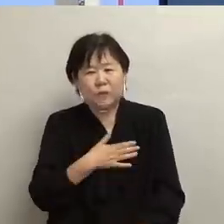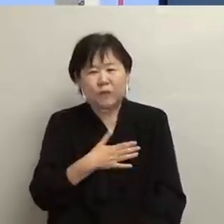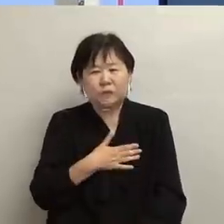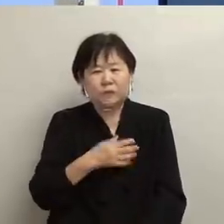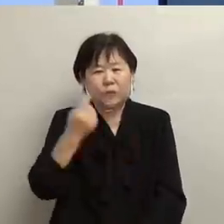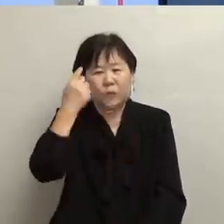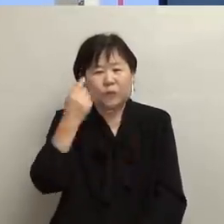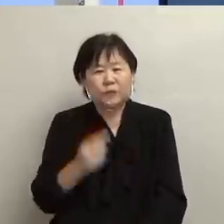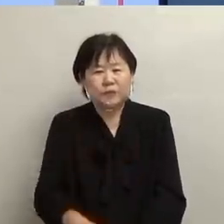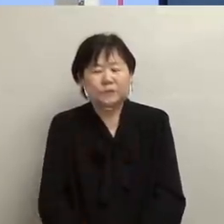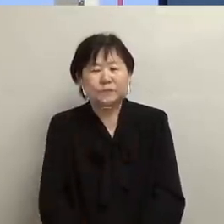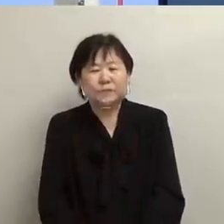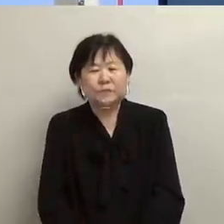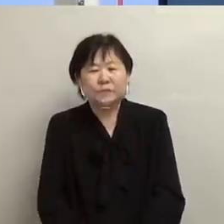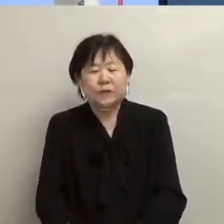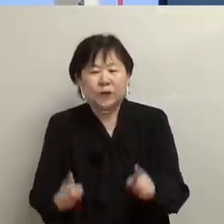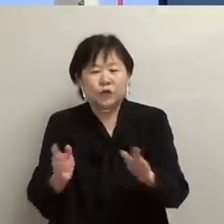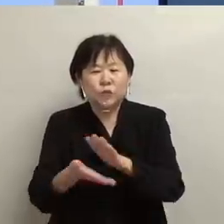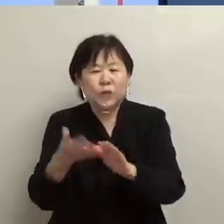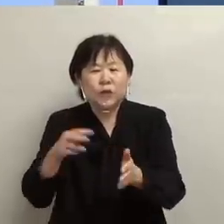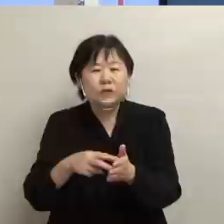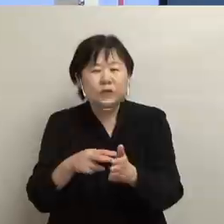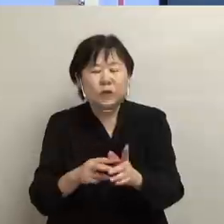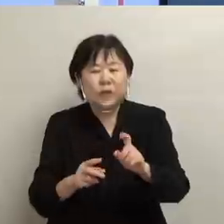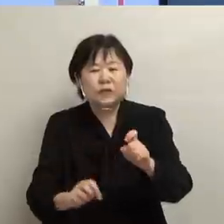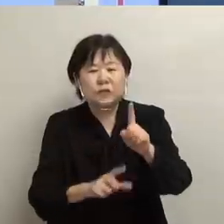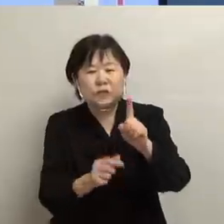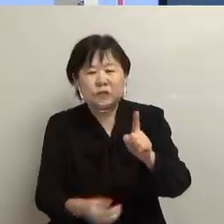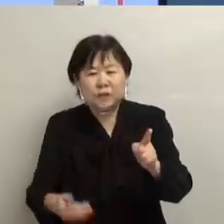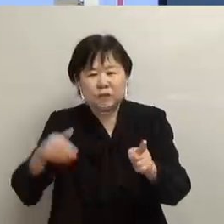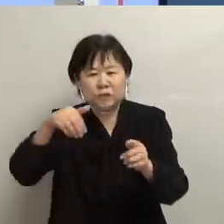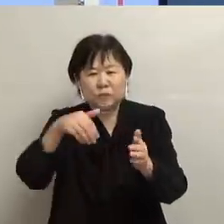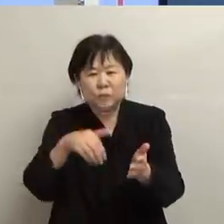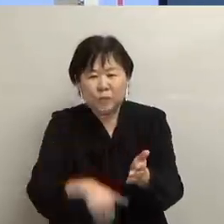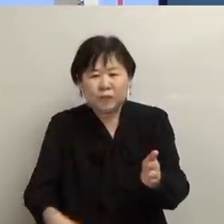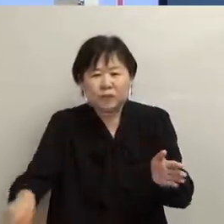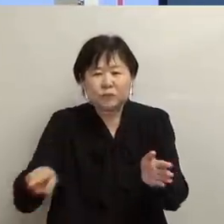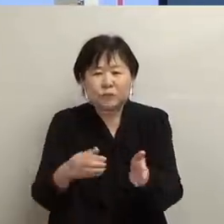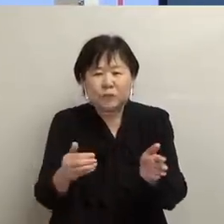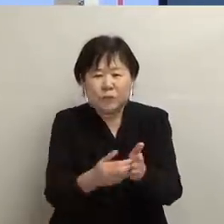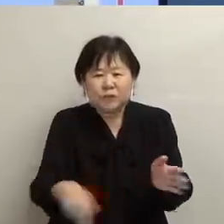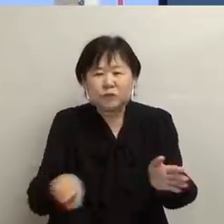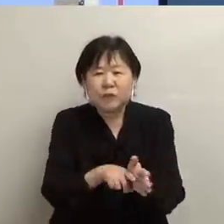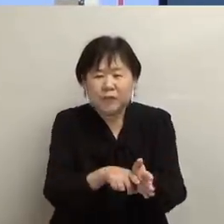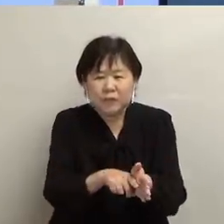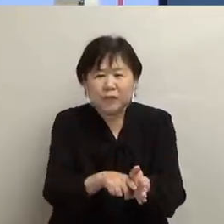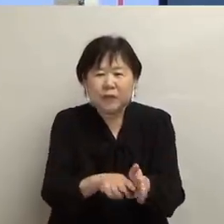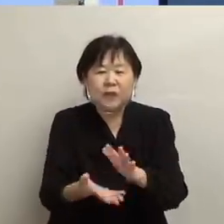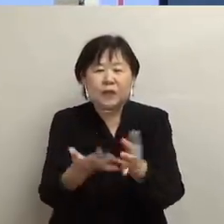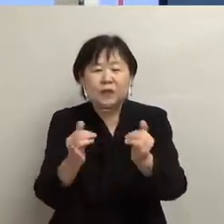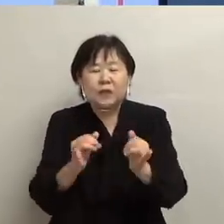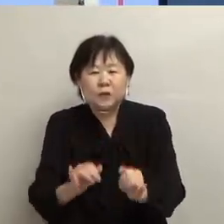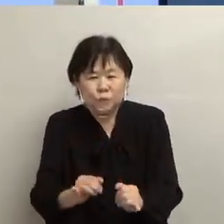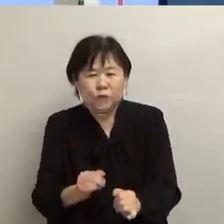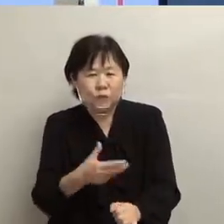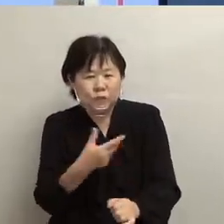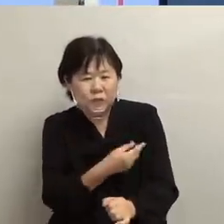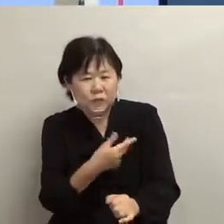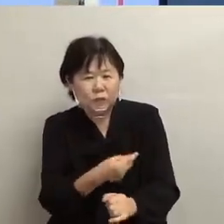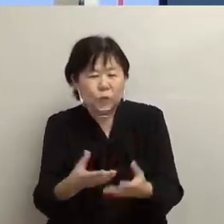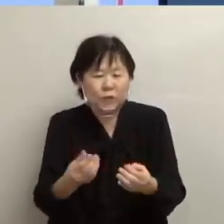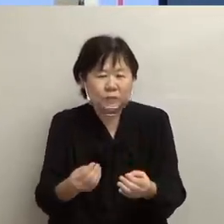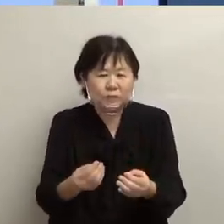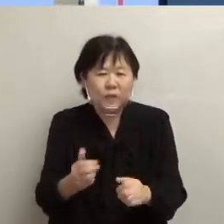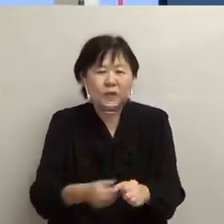考えていますは県としては11月末までに希望するすべての県民へのワクチン接種を得るどこれツイートしてのを